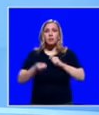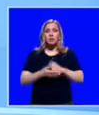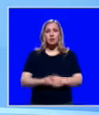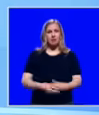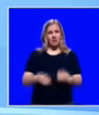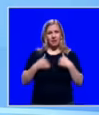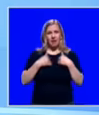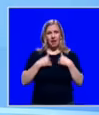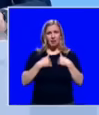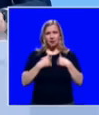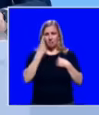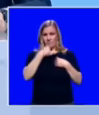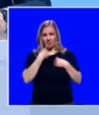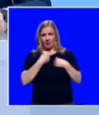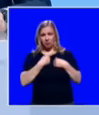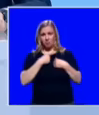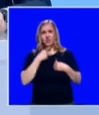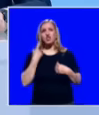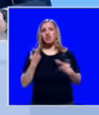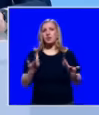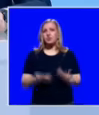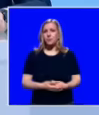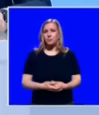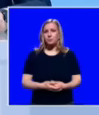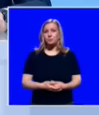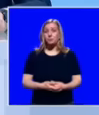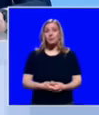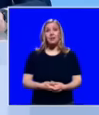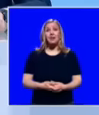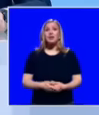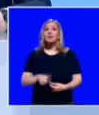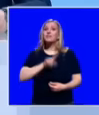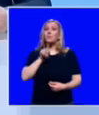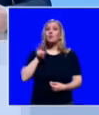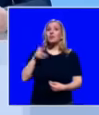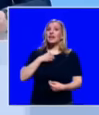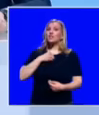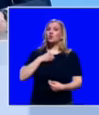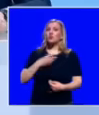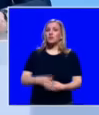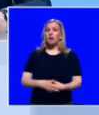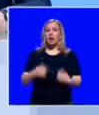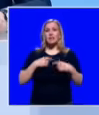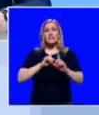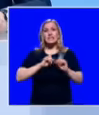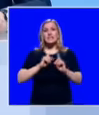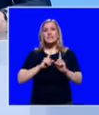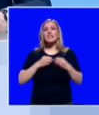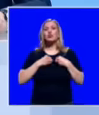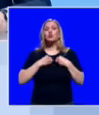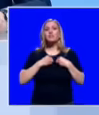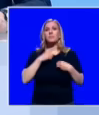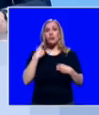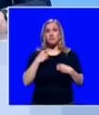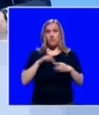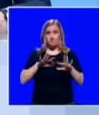на жертва? Приличам ли ви на жертва? Въпросът е как се чувствате? Не, не се чувствам жертва. Приличам ли на жертва